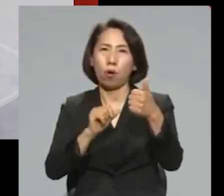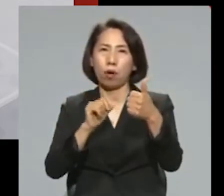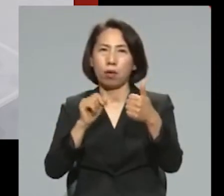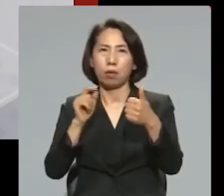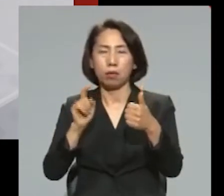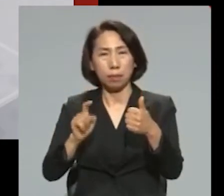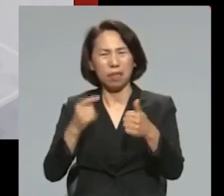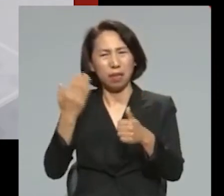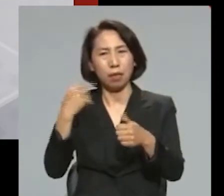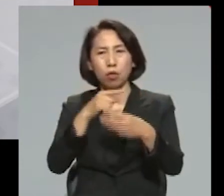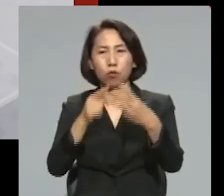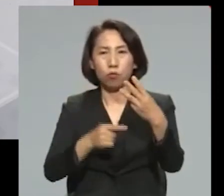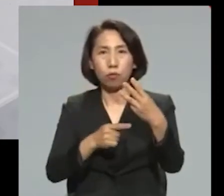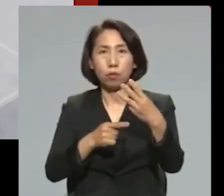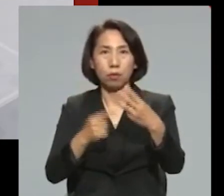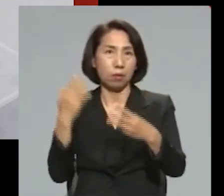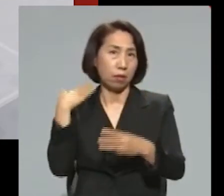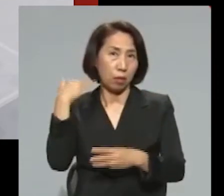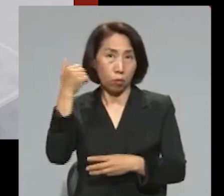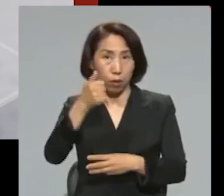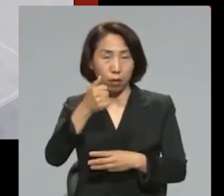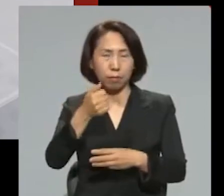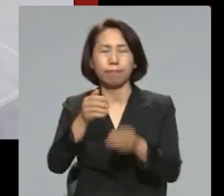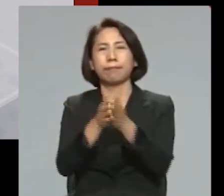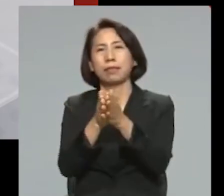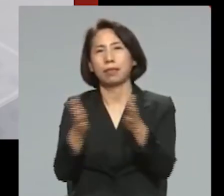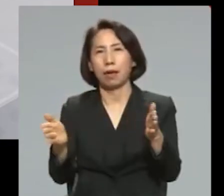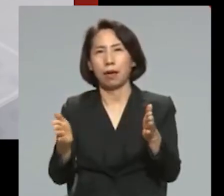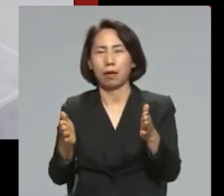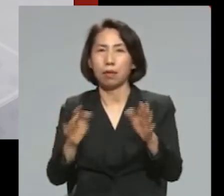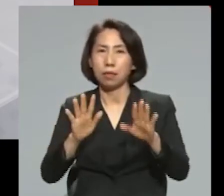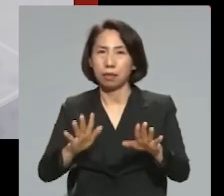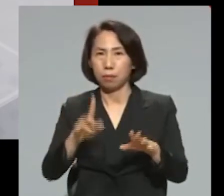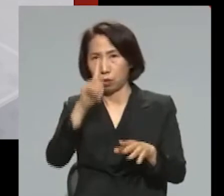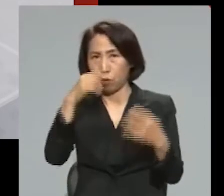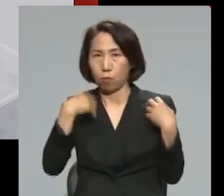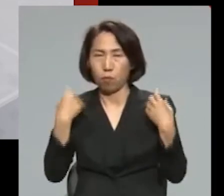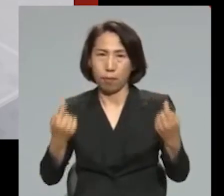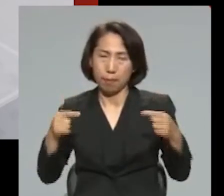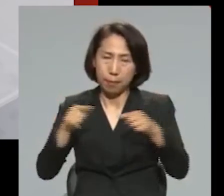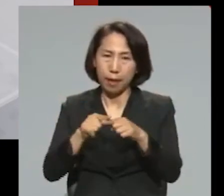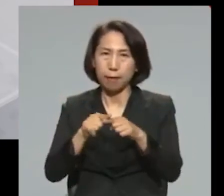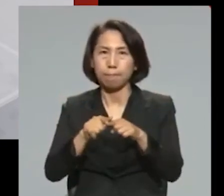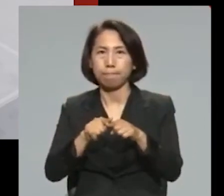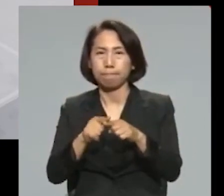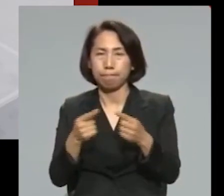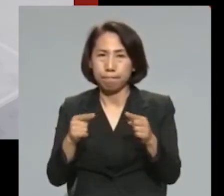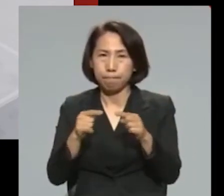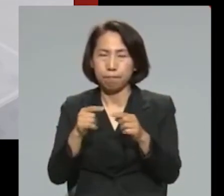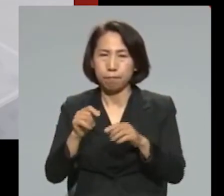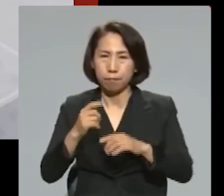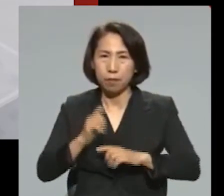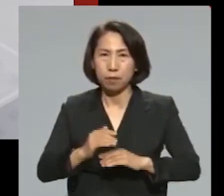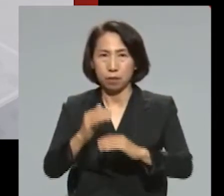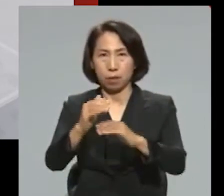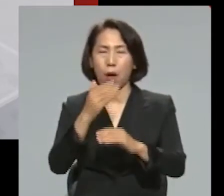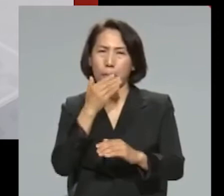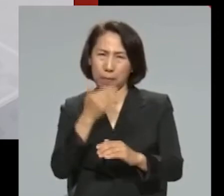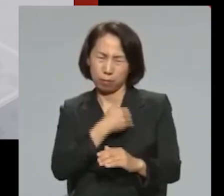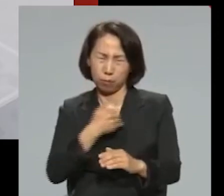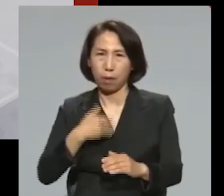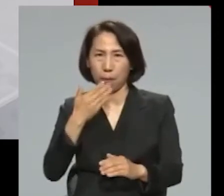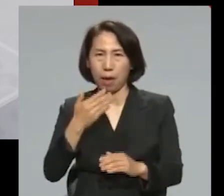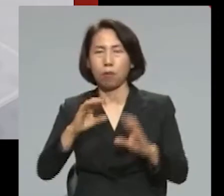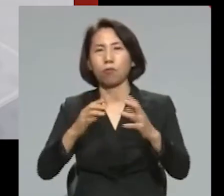윤석열 정부가 출범했습니다. 현 정부와 함께 호흡을 맞춰 추진한다면 못할 게 없습니다.